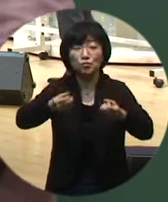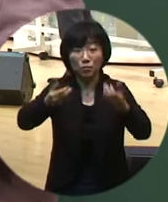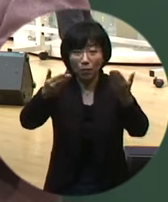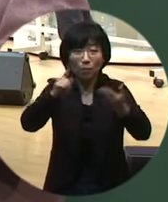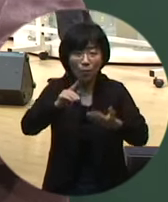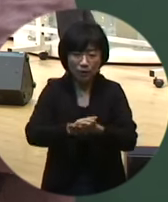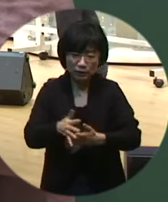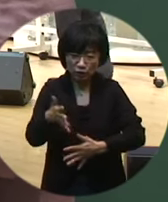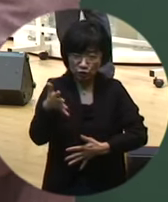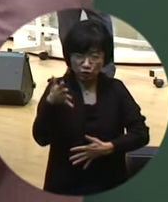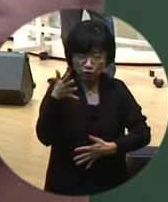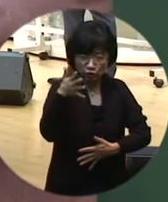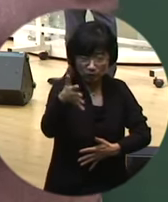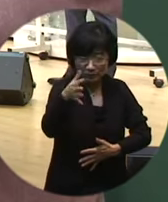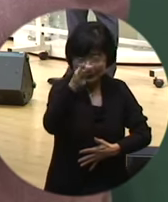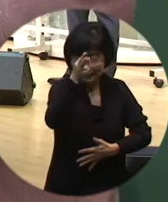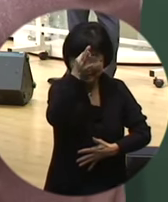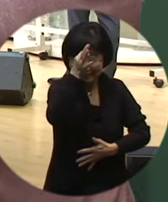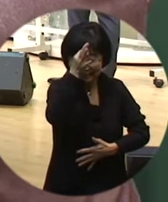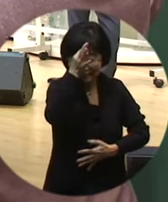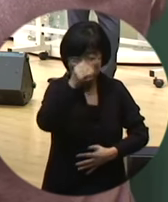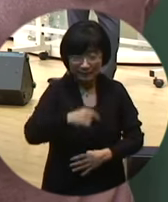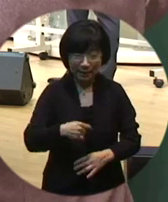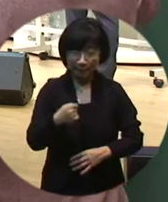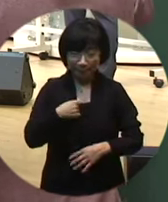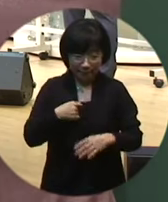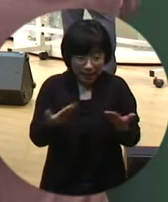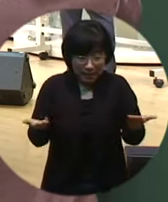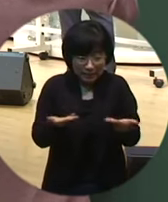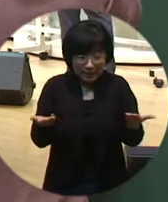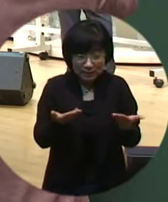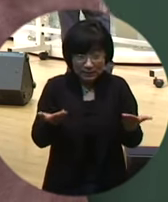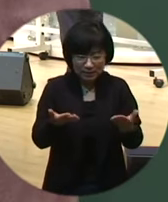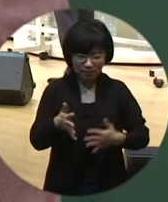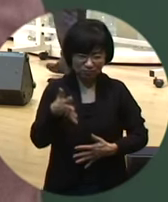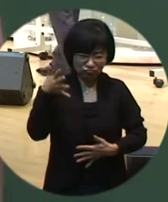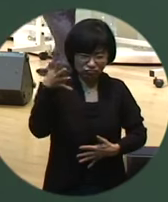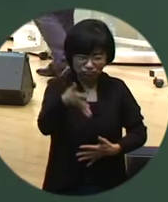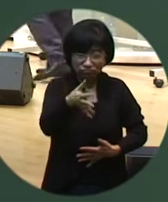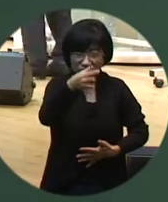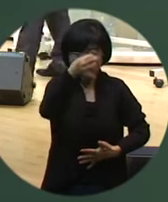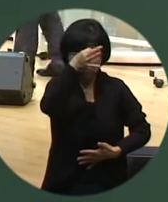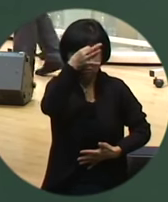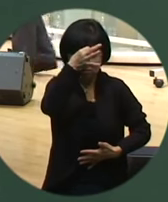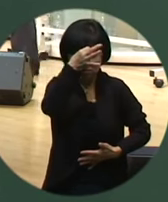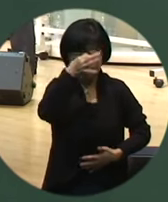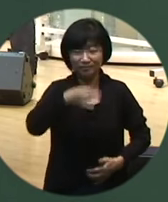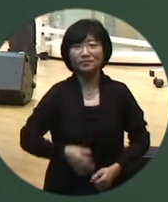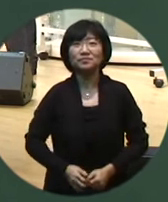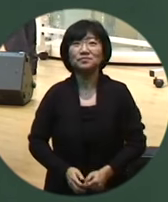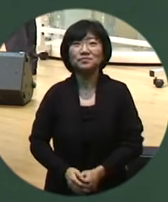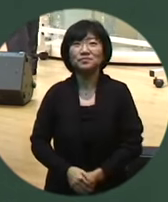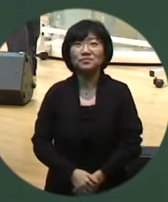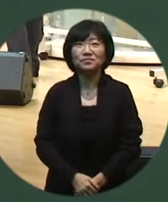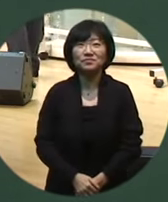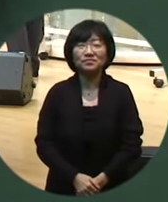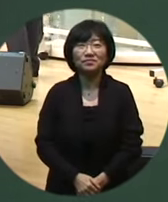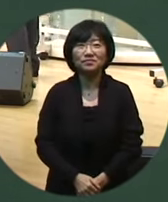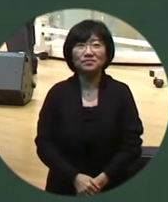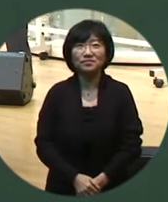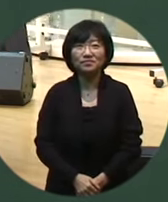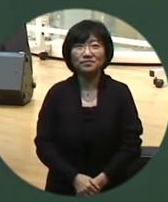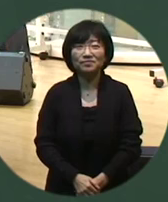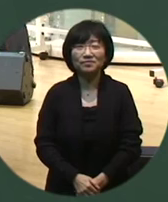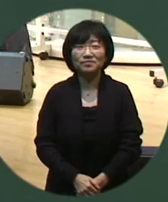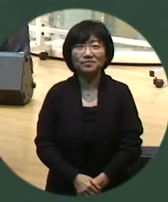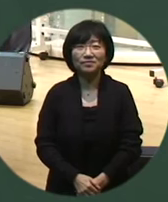Your specialty will come out. 내 업의 전문성이 따라오는 거예요. Your specialty will come out inside of your business and enterprise. 당연한 응답이 오죠.